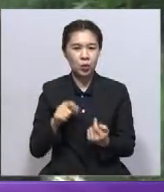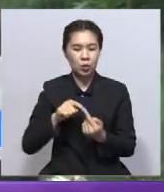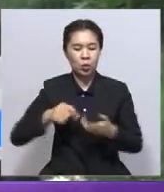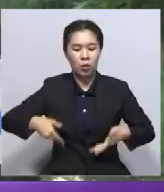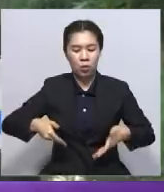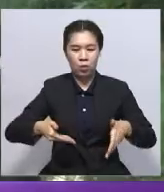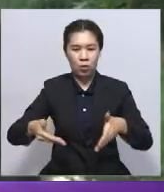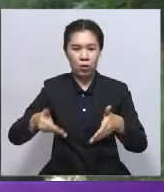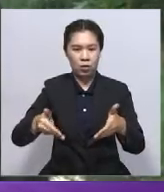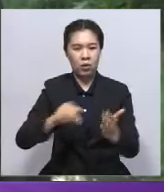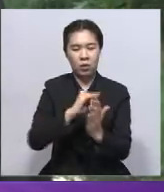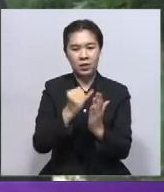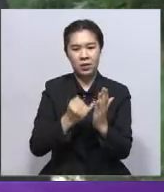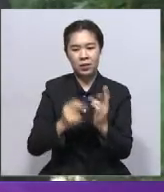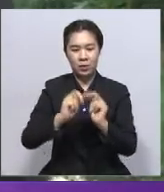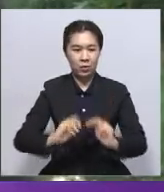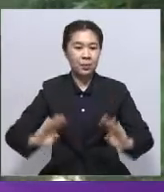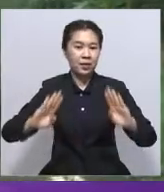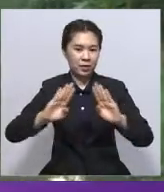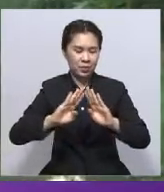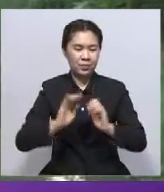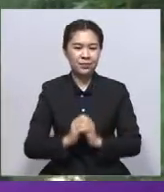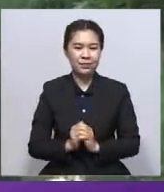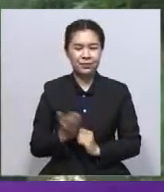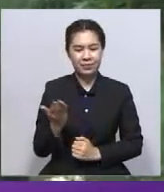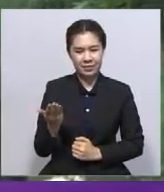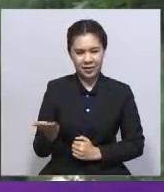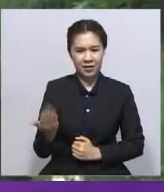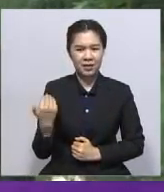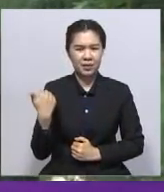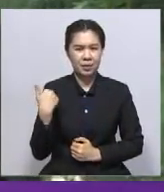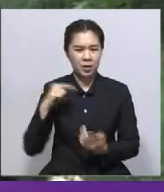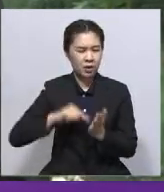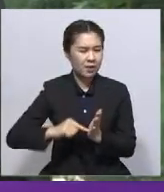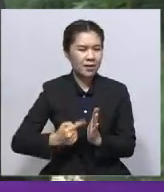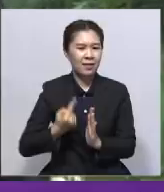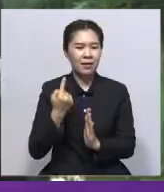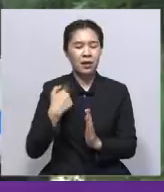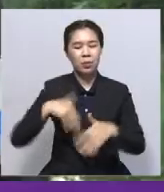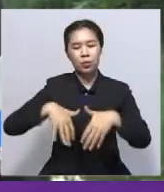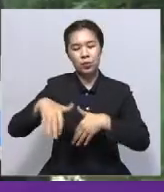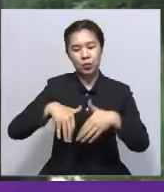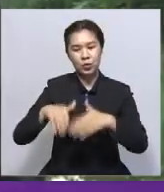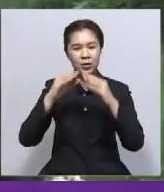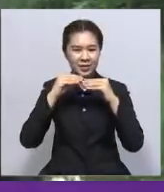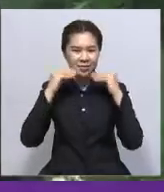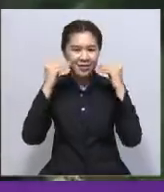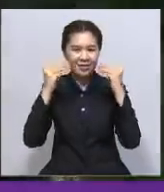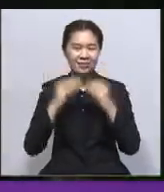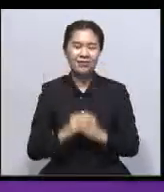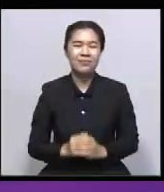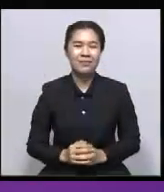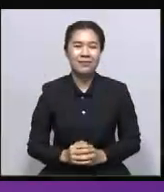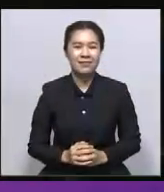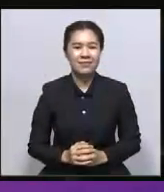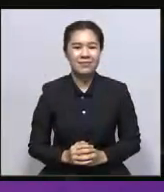องมหาสวัสดิ์จังหวัดนครปฐมนะครับคลองสายเล็กๆแห่งนี้เป็นจุดเริ่มต้นของชุมชนยิ้มได้ที่นี่ครับ